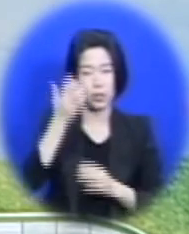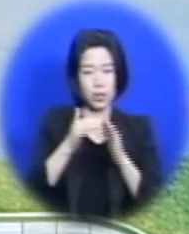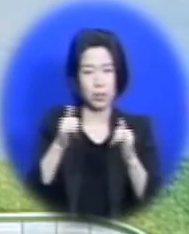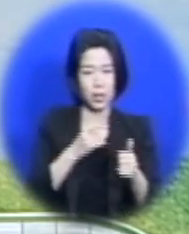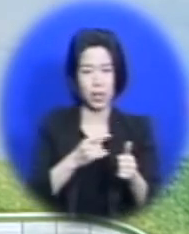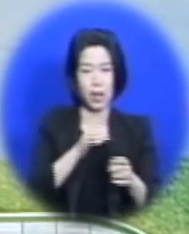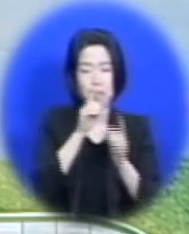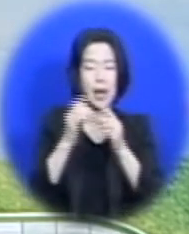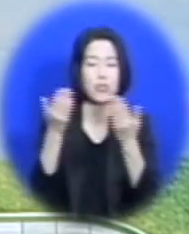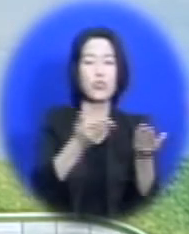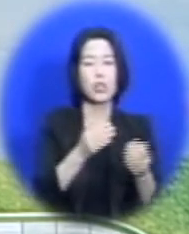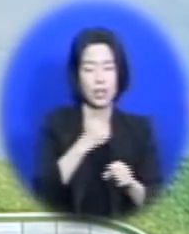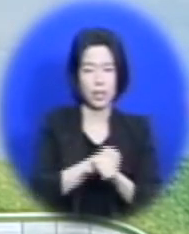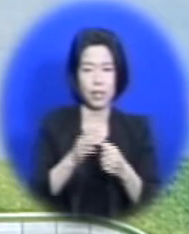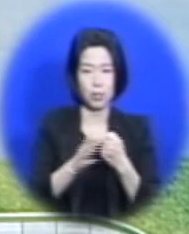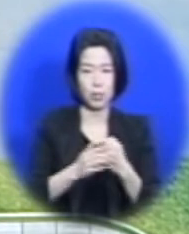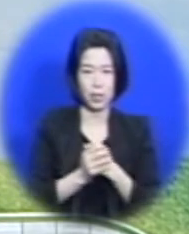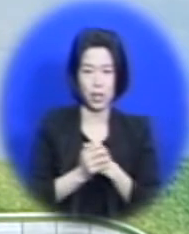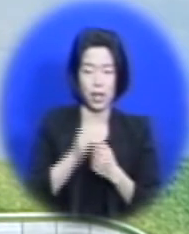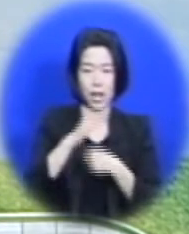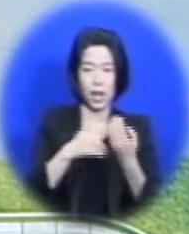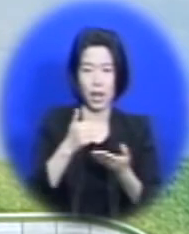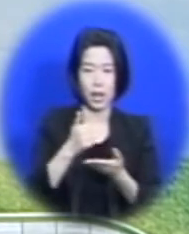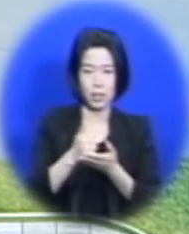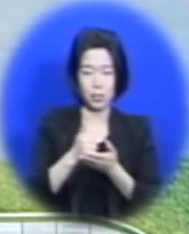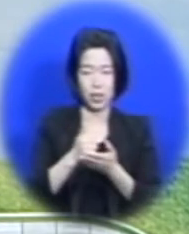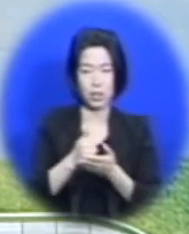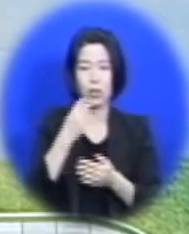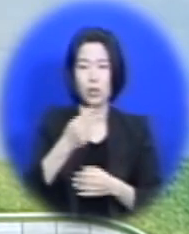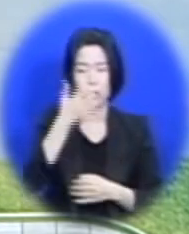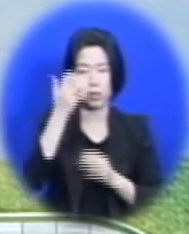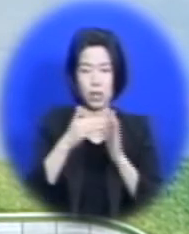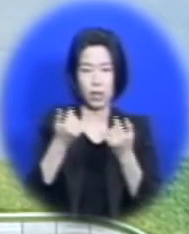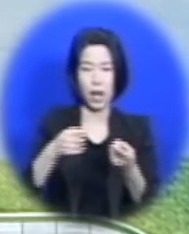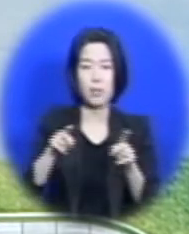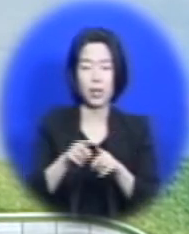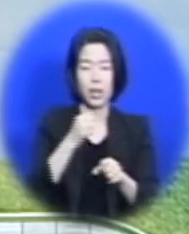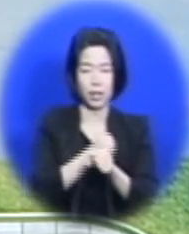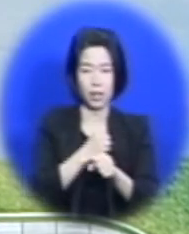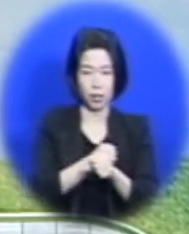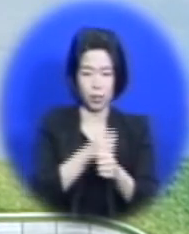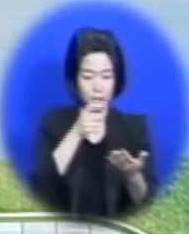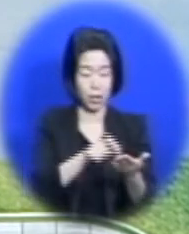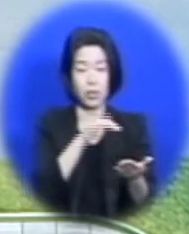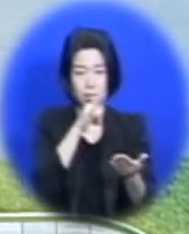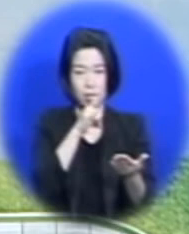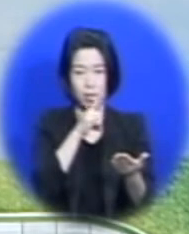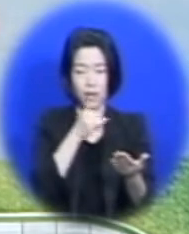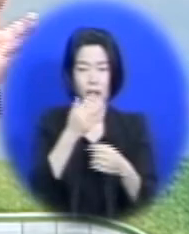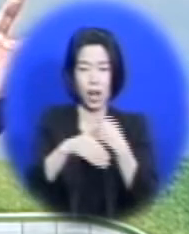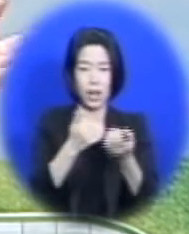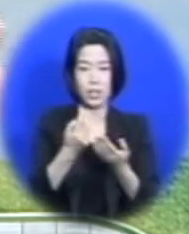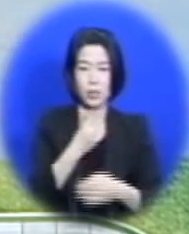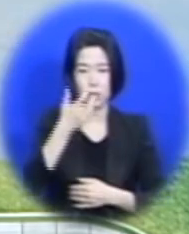때문에. 성경에 보면 하나님께서 요셉과 함께 하셨다고 계속 나옵니다. 여러분, 하나님이